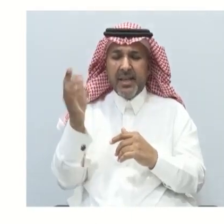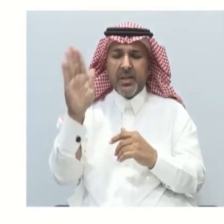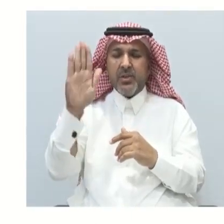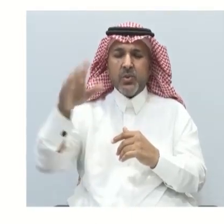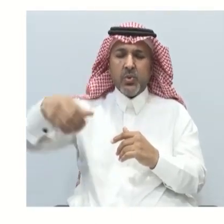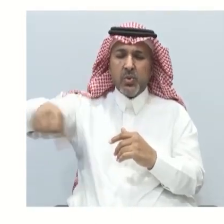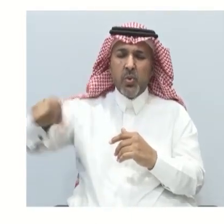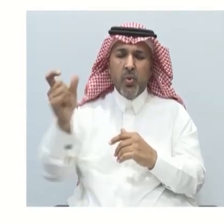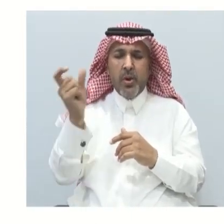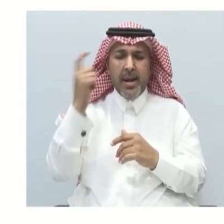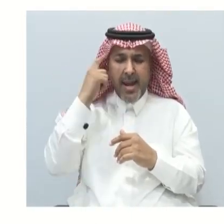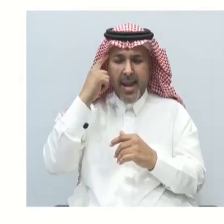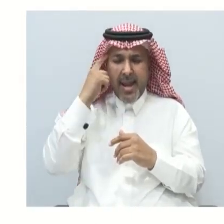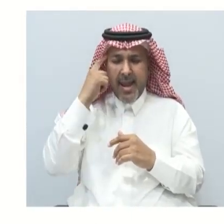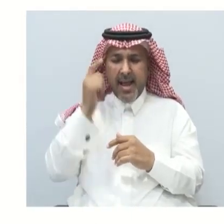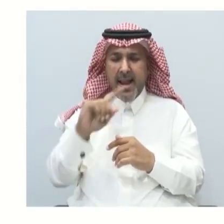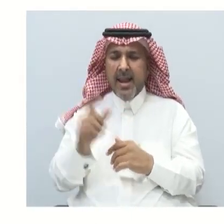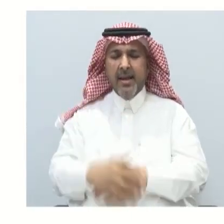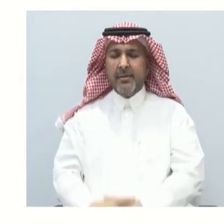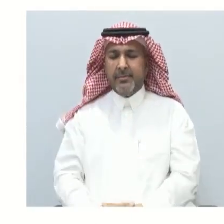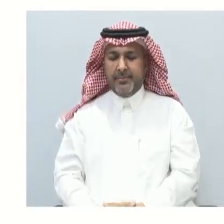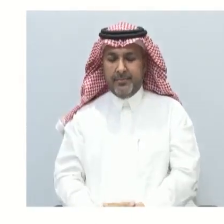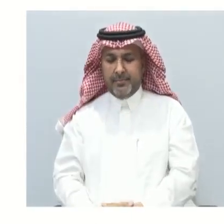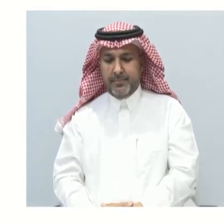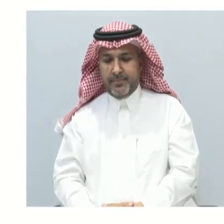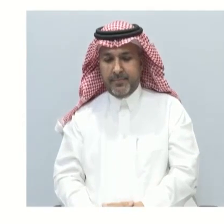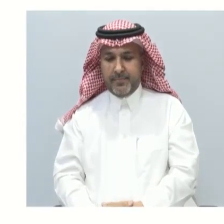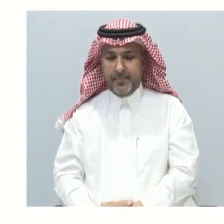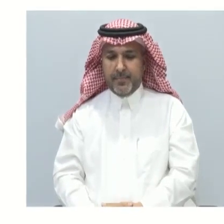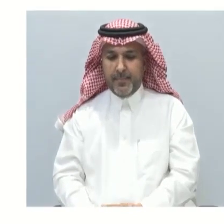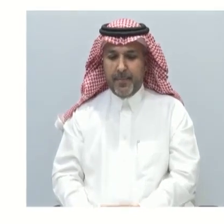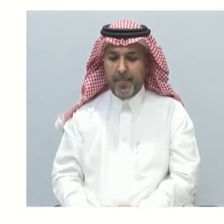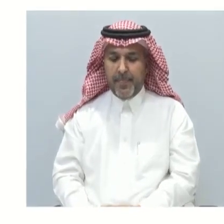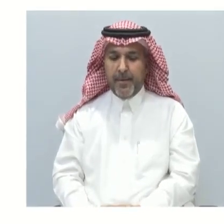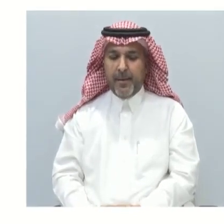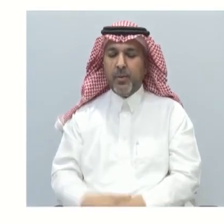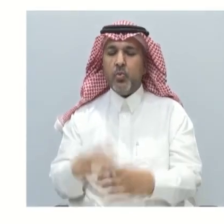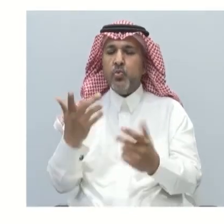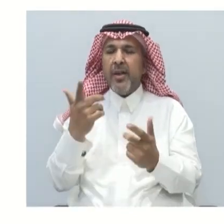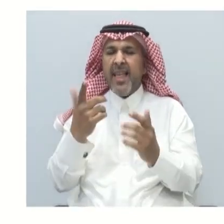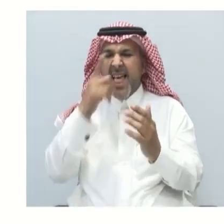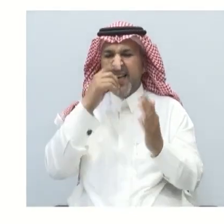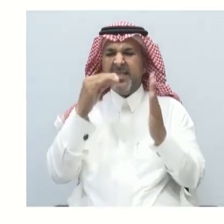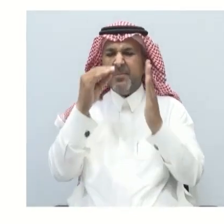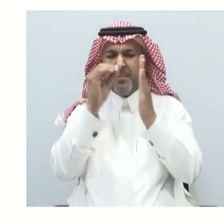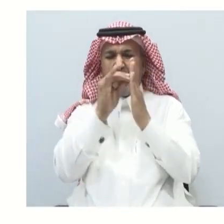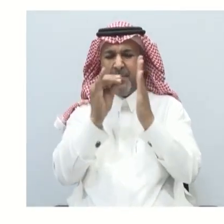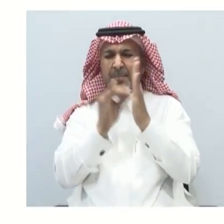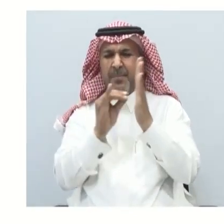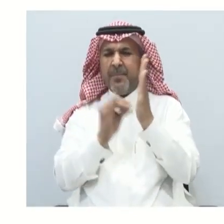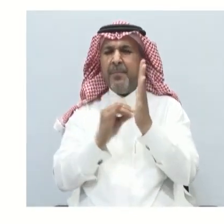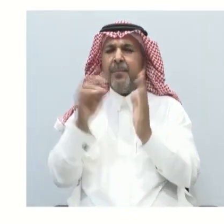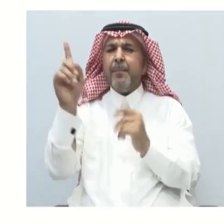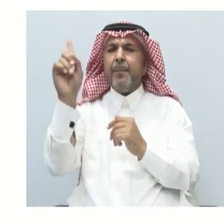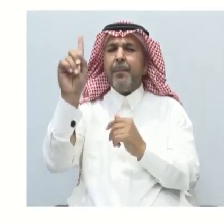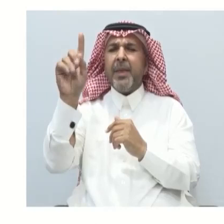احنا نعرف ان بيرسن متخصص في البيانات الكميه بيرسن يكون للبيانات